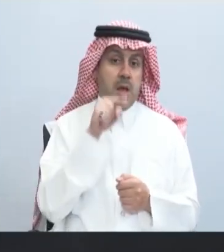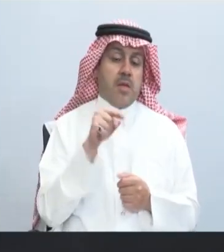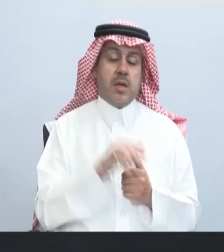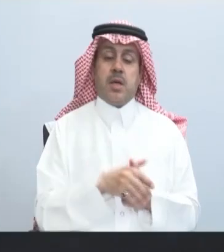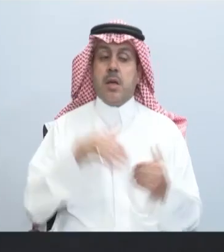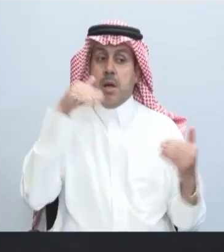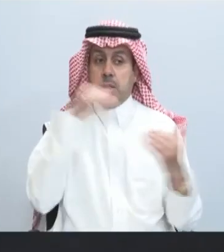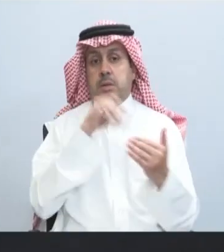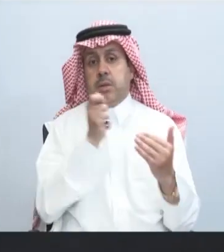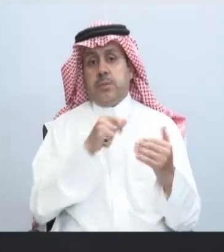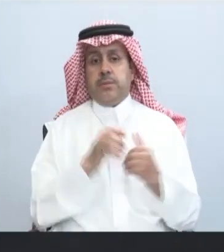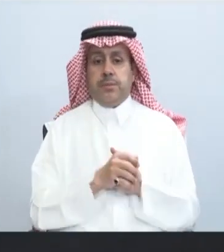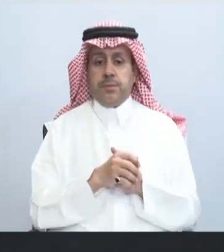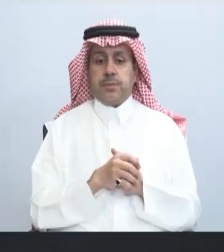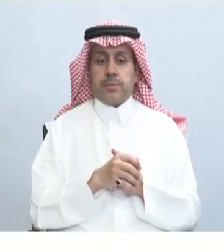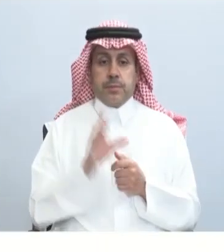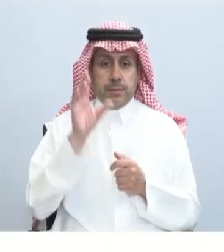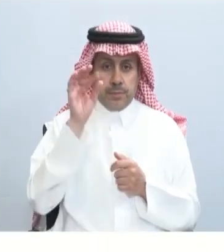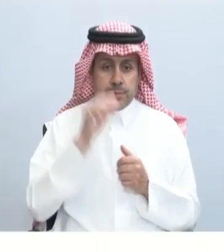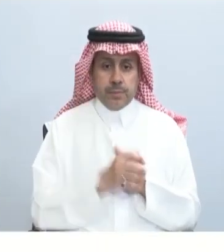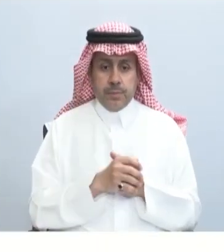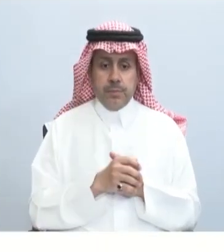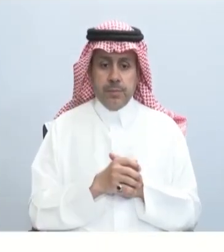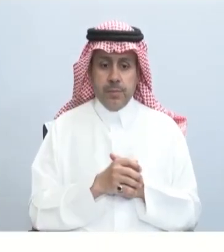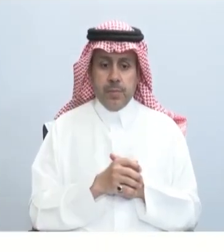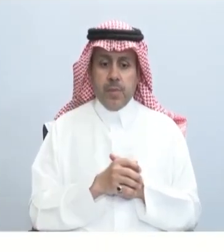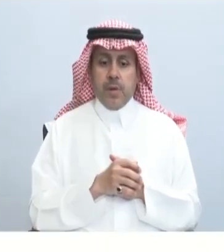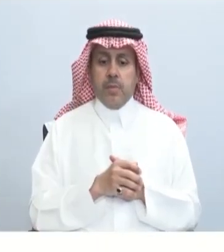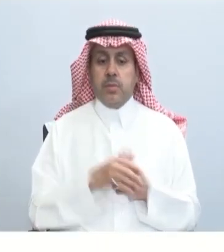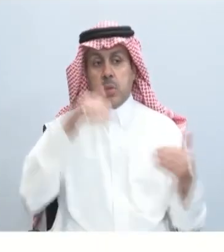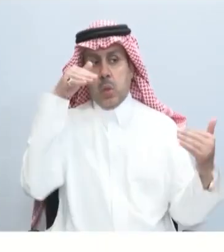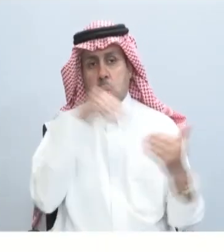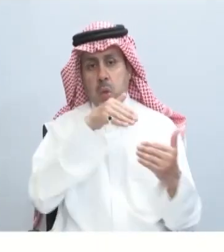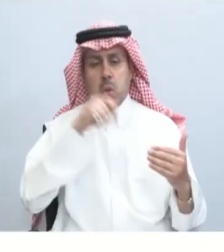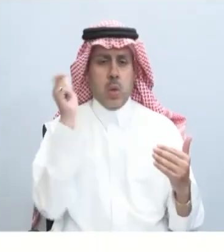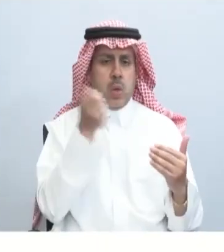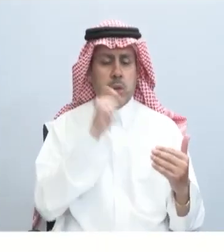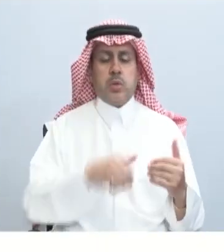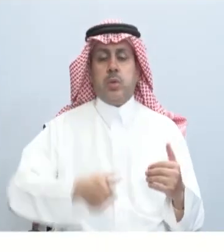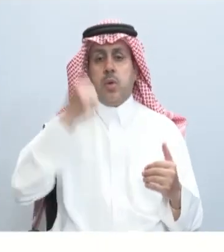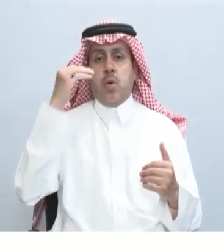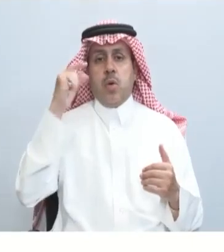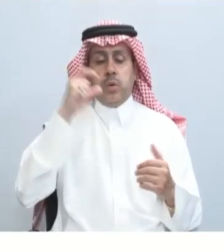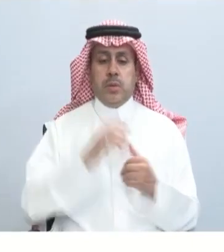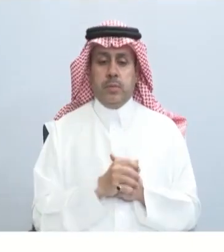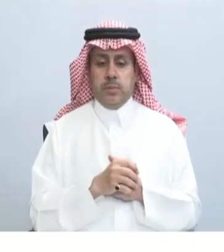الغزوه احسنتم طلابي وطالبات ان هكذا نعم غزوه احد غزوه